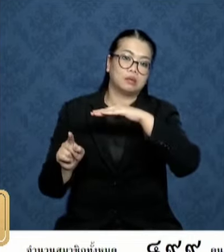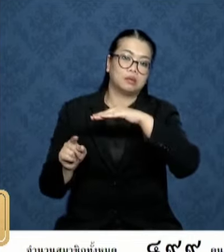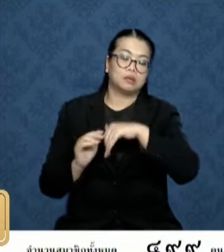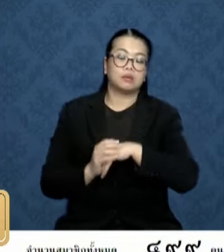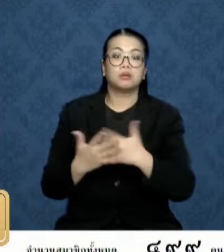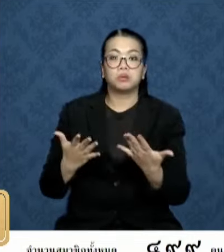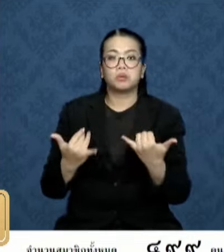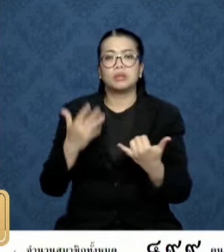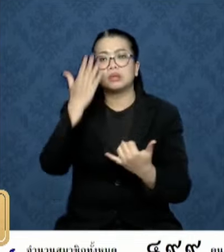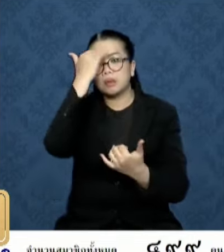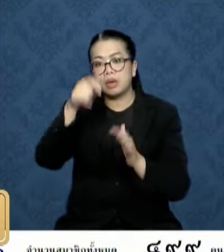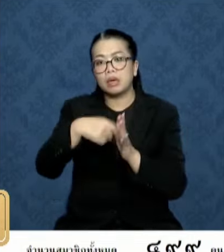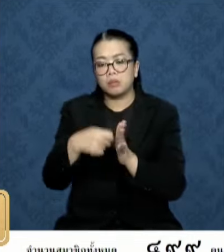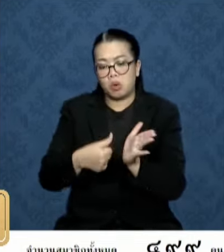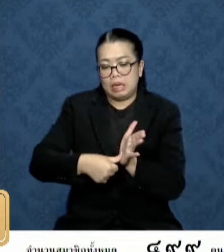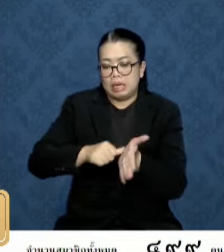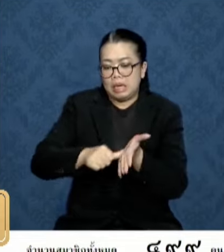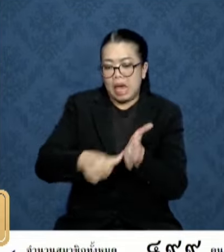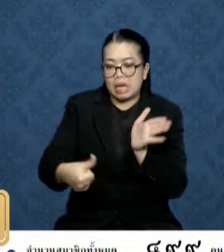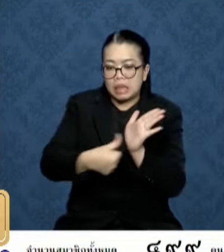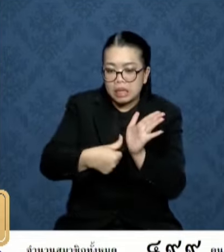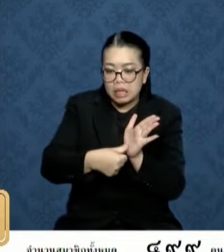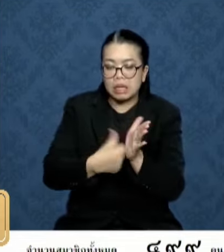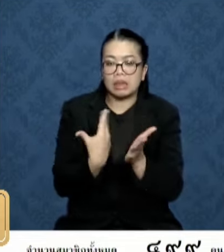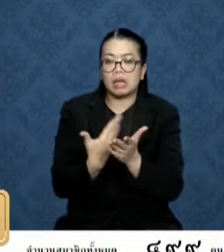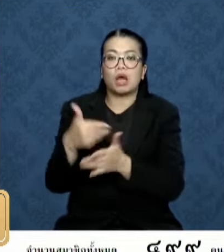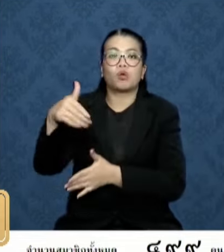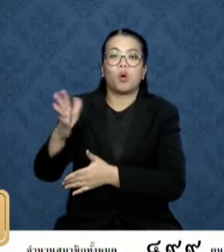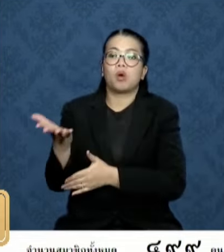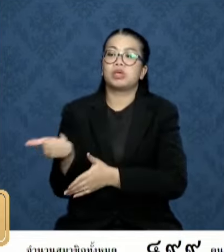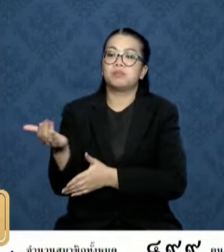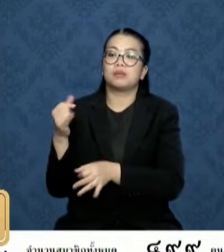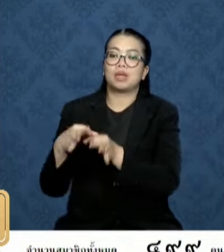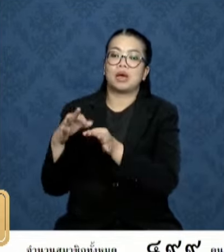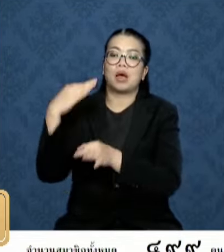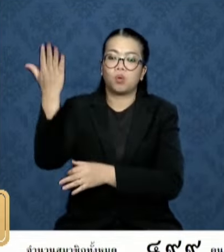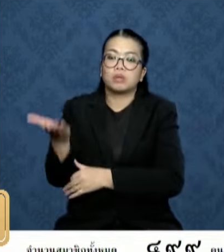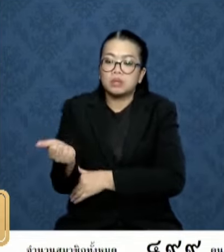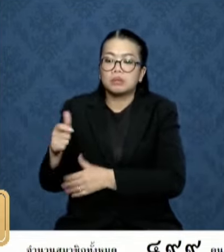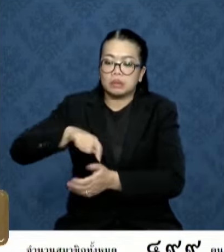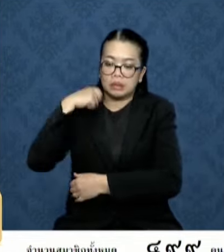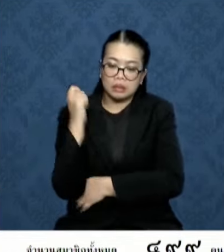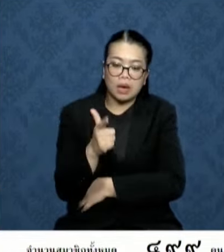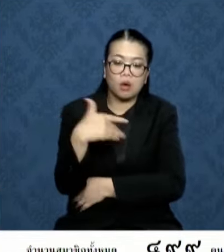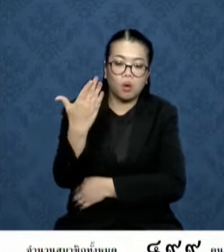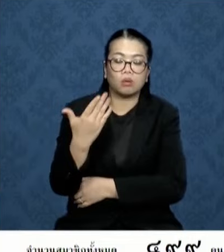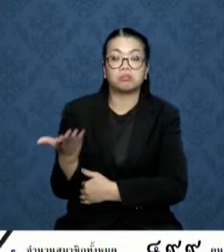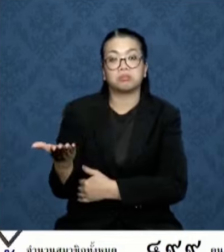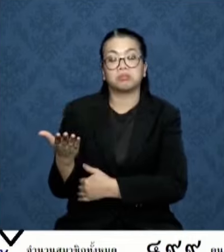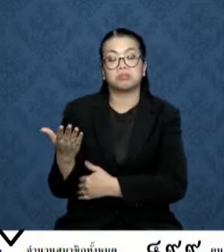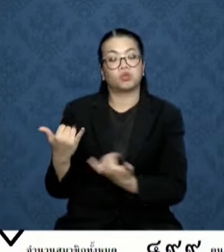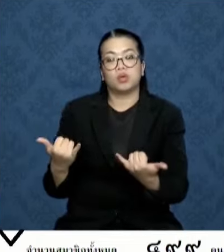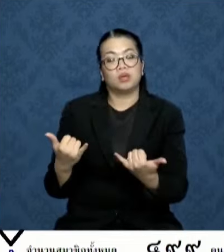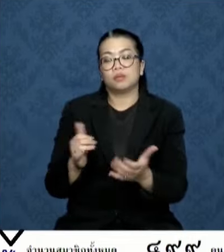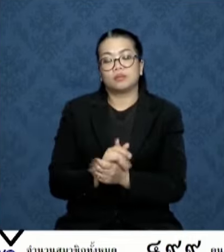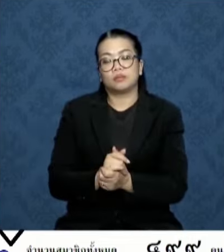ซึนกเป็สาเหต ว ทำไม มาตรการแก้นี่ ท รฐบา ออกมา โย ใช้เงิน นอก มประมาณ ผ่ แบง รัด นั้นไม่มี fiscal space เพียง พอ ต่